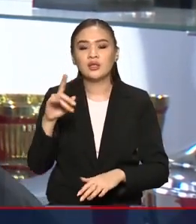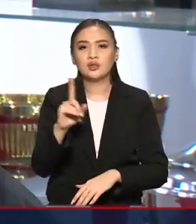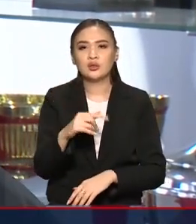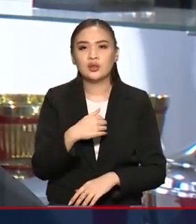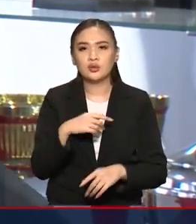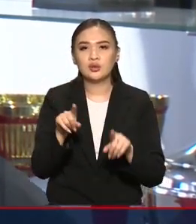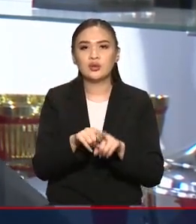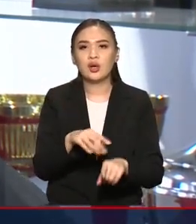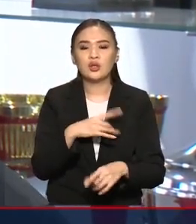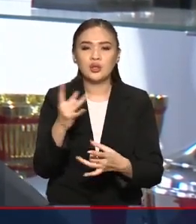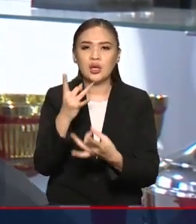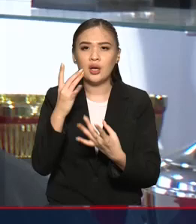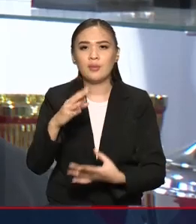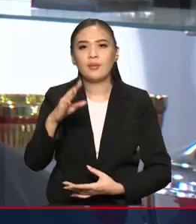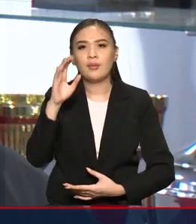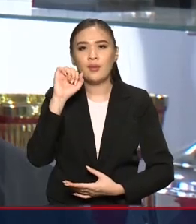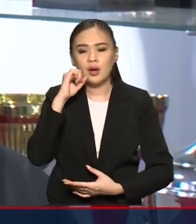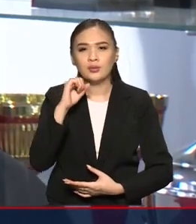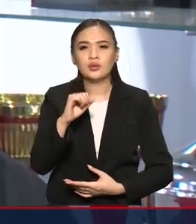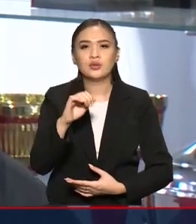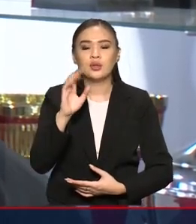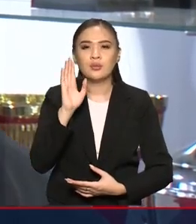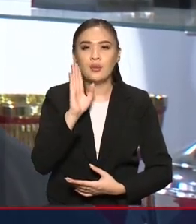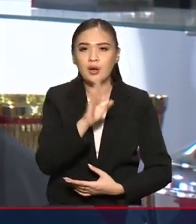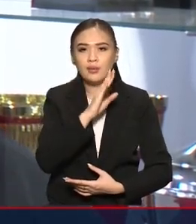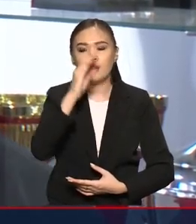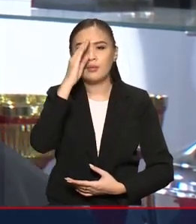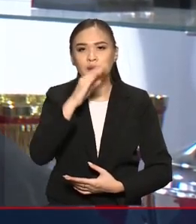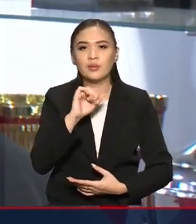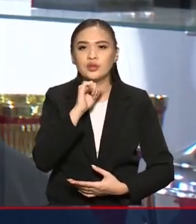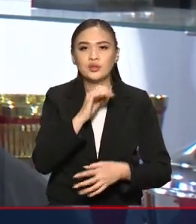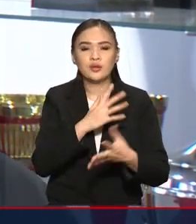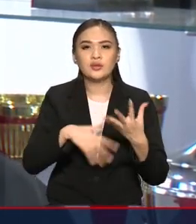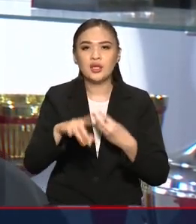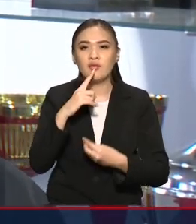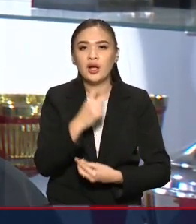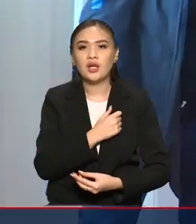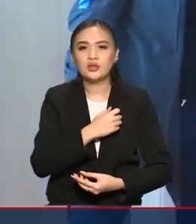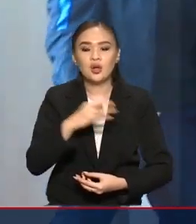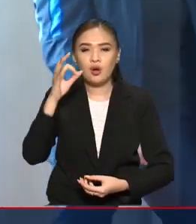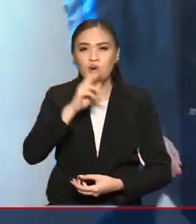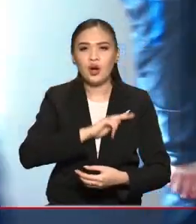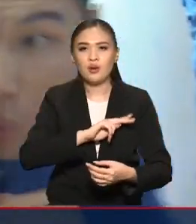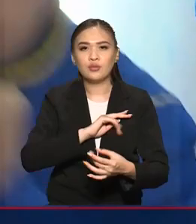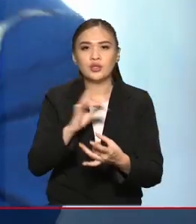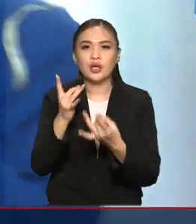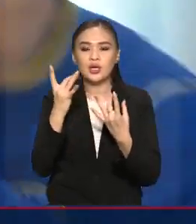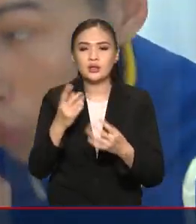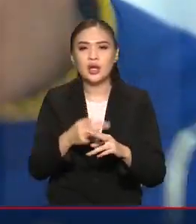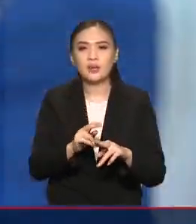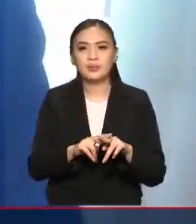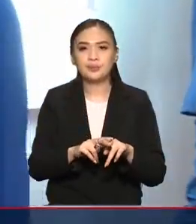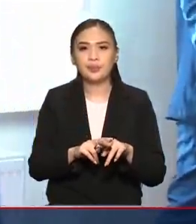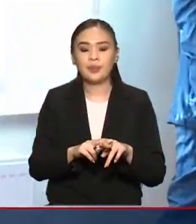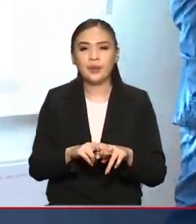Тақырып айтады әкем, атам, апам бірге дастарханда жиналғанда, бүкіл бәрі вайны жұмыс жайлы айтады да. Нұрсұлтан бес аспап